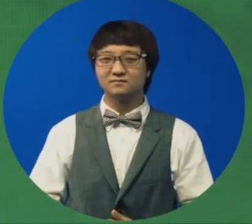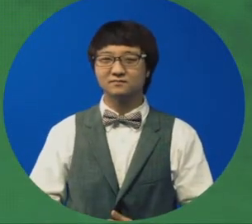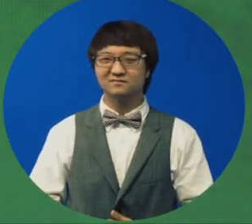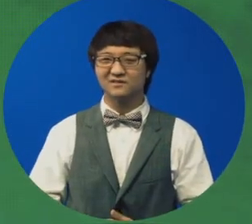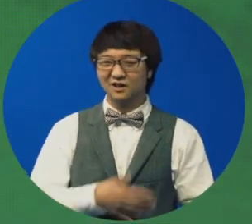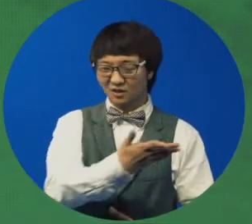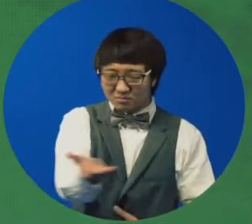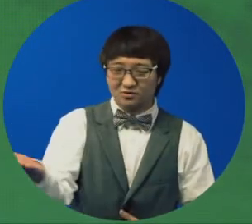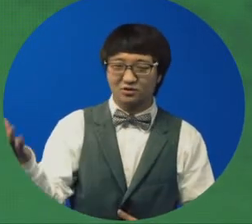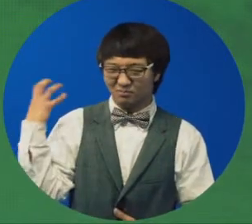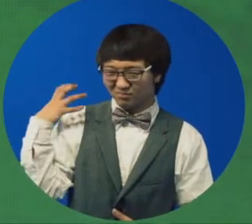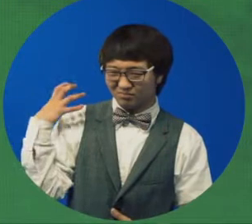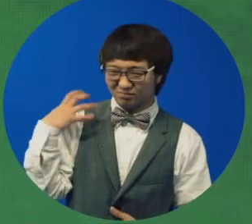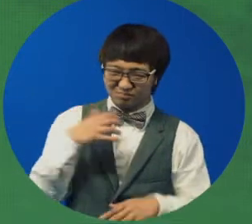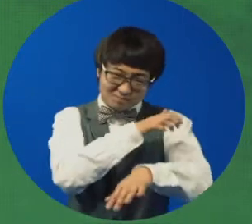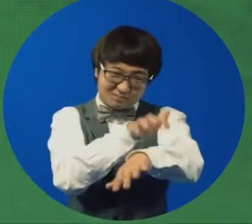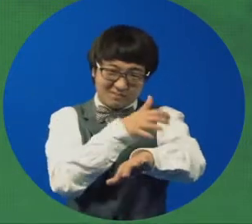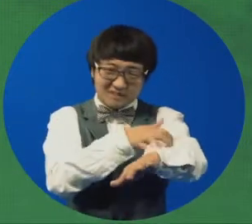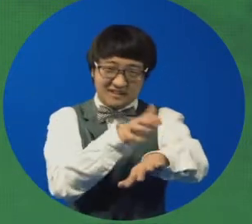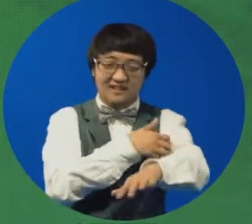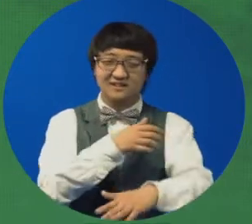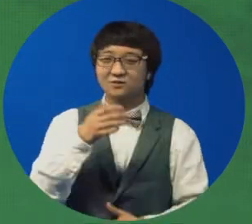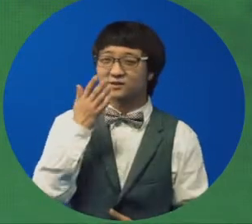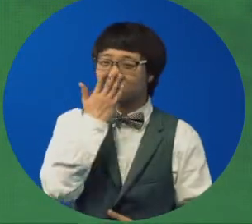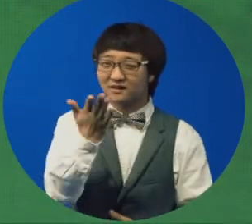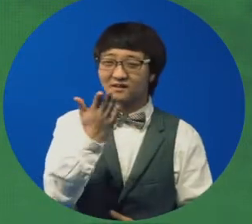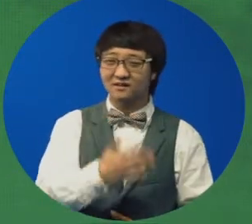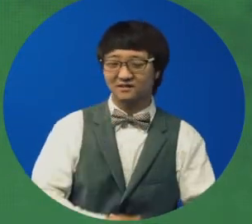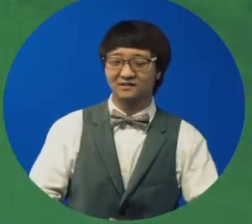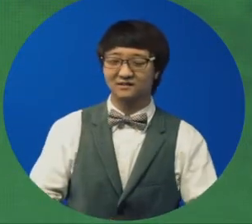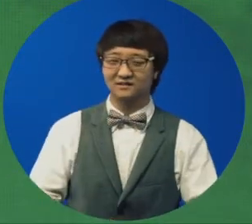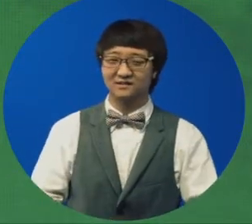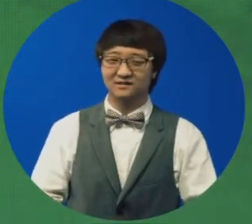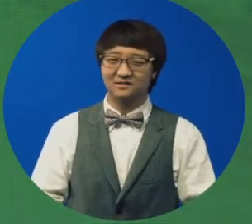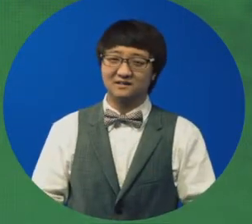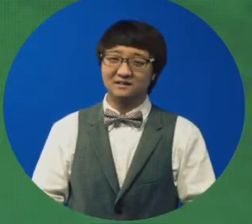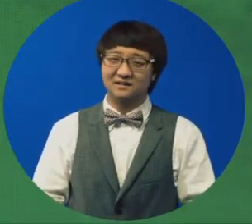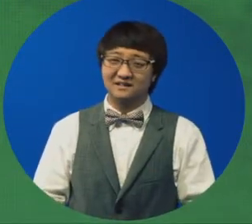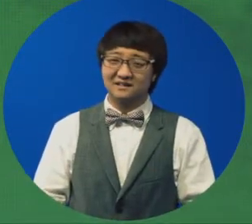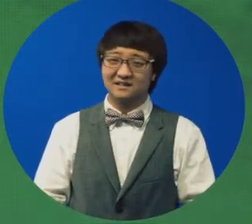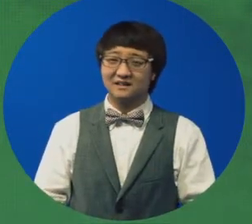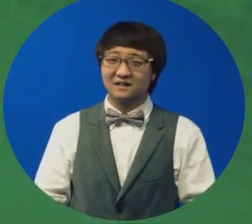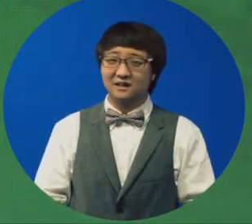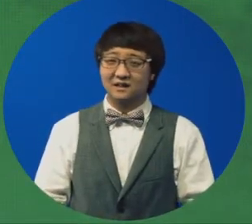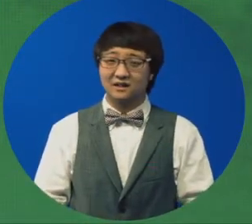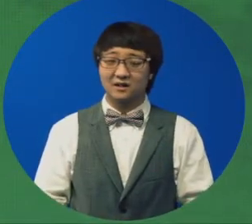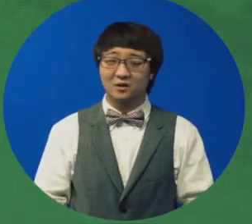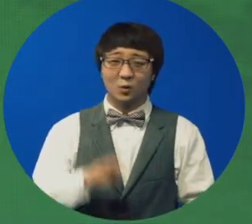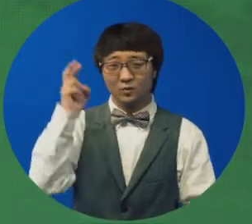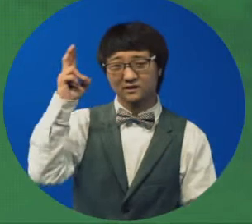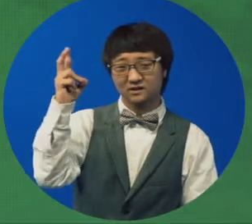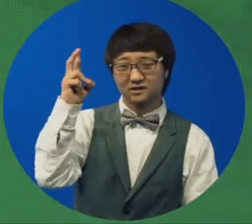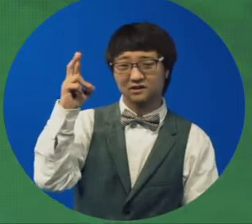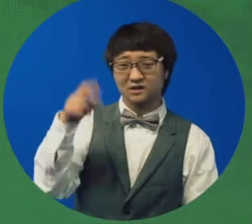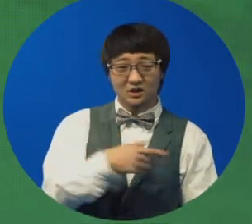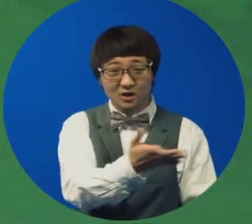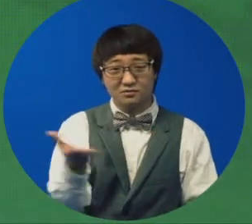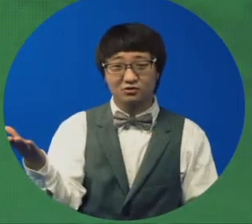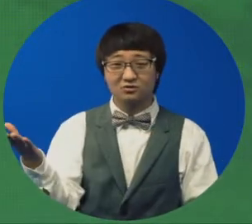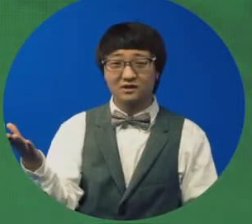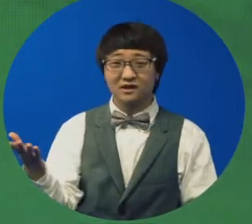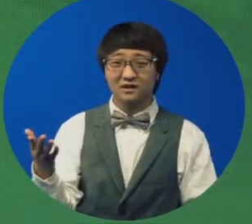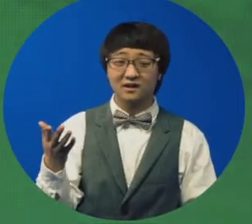할 수 있겠다. 그러나 우리들이 분명히 짚고 가야 되겠다는 생각이 들었어요. 혹시 여러분들 중에 여러분들이